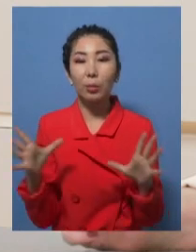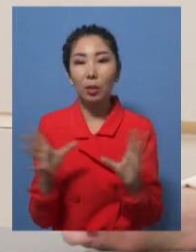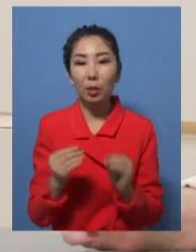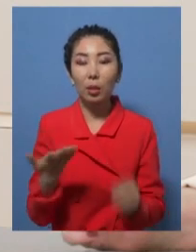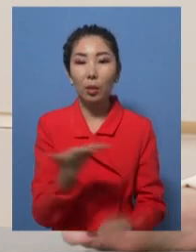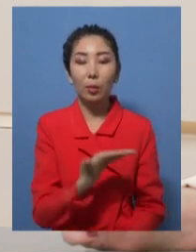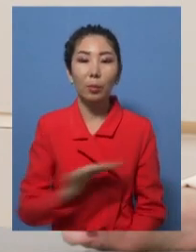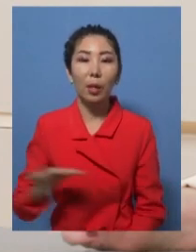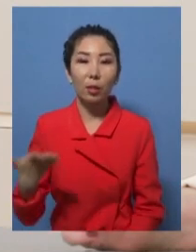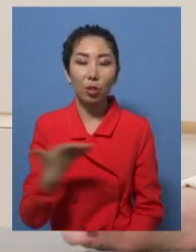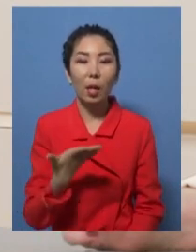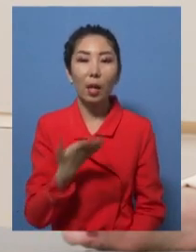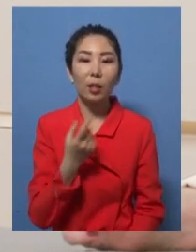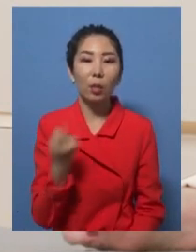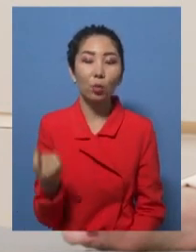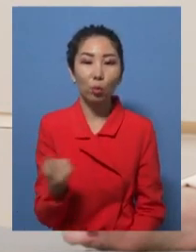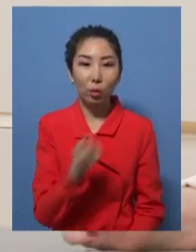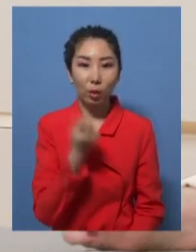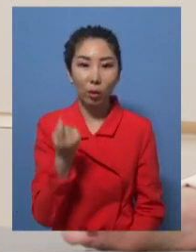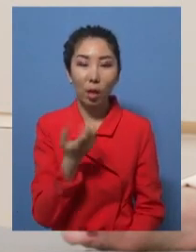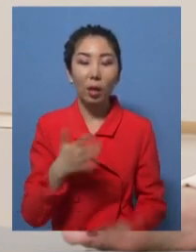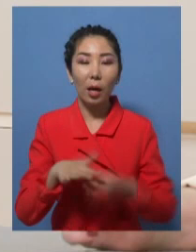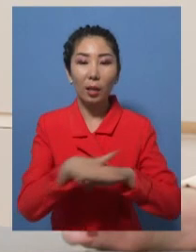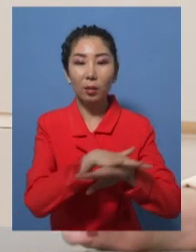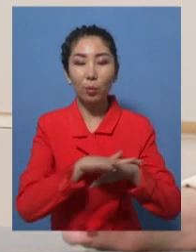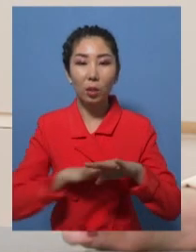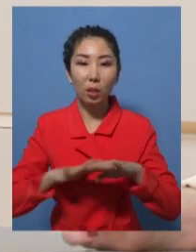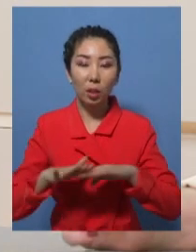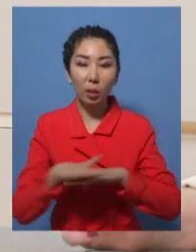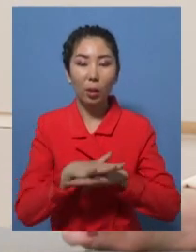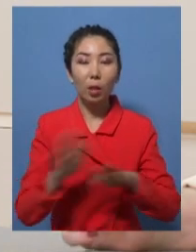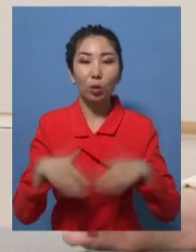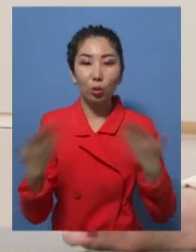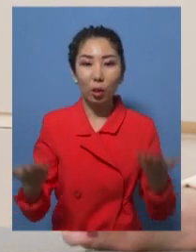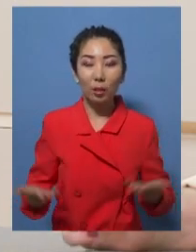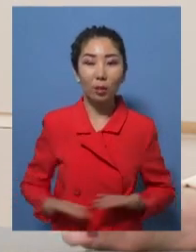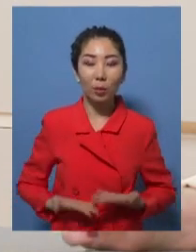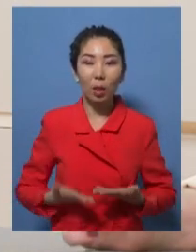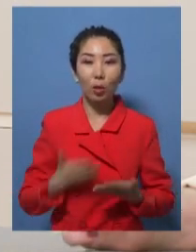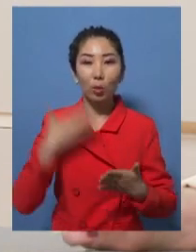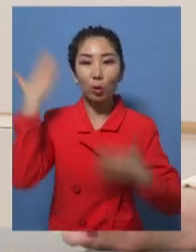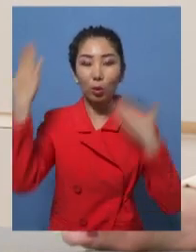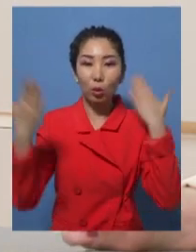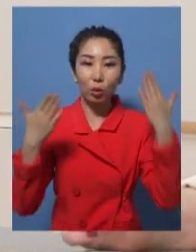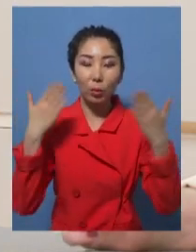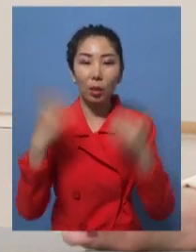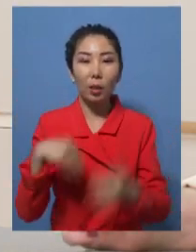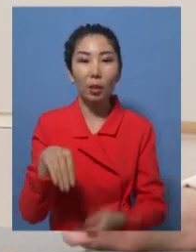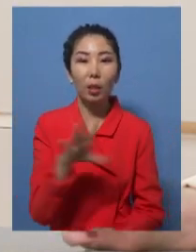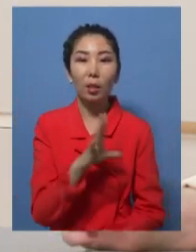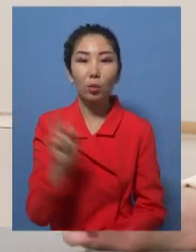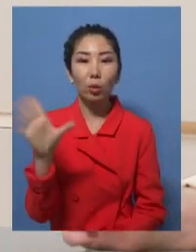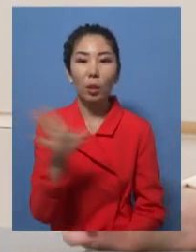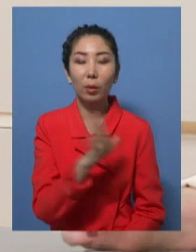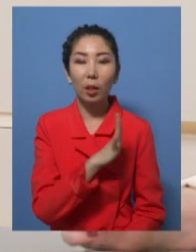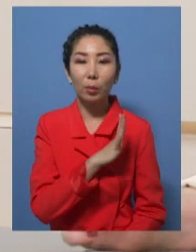оны барынша азайту. Оның ішінде мына халықтың жалпы тұрғындардың көңіл күйіне, әлеуметтік жағдайына